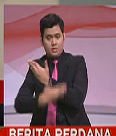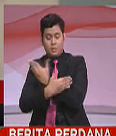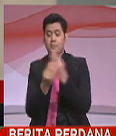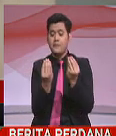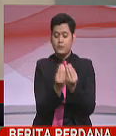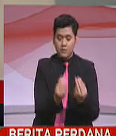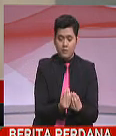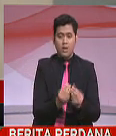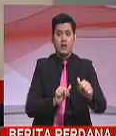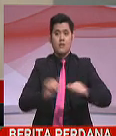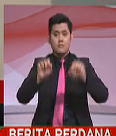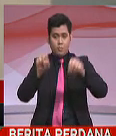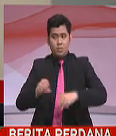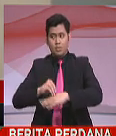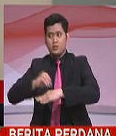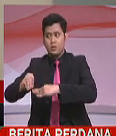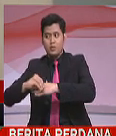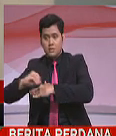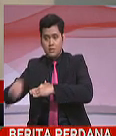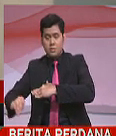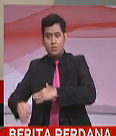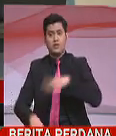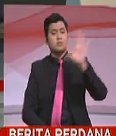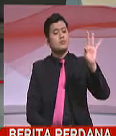Jumlah kes aktif dengan keboleh jangkitan pula adalah